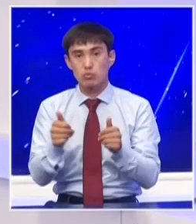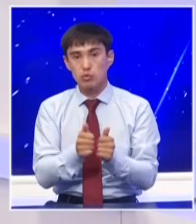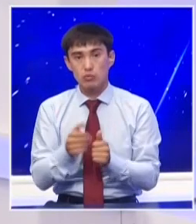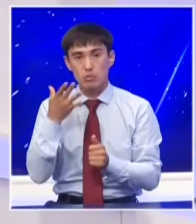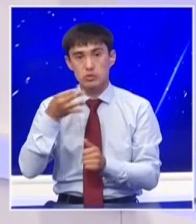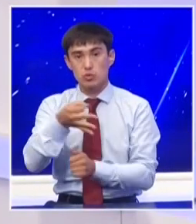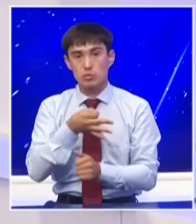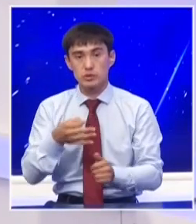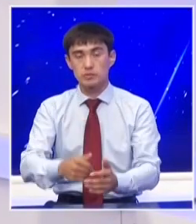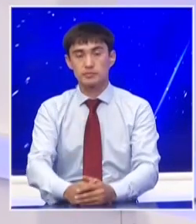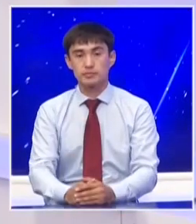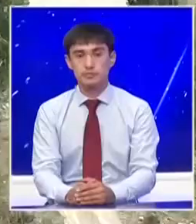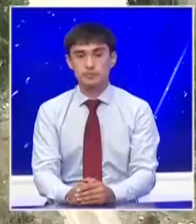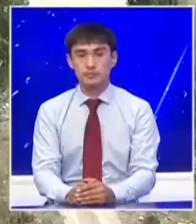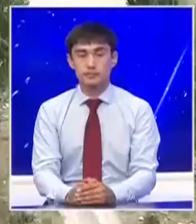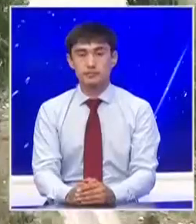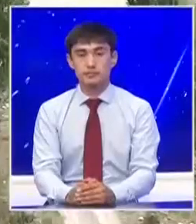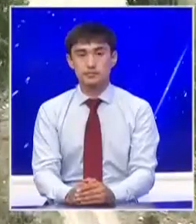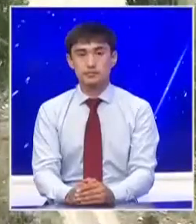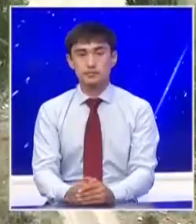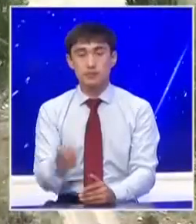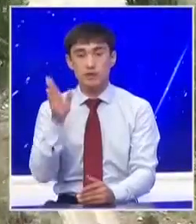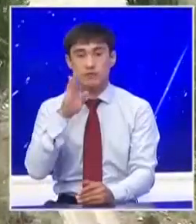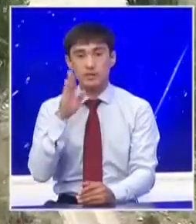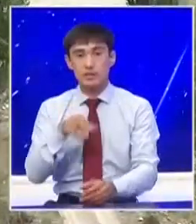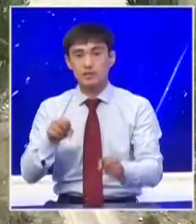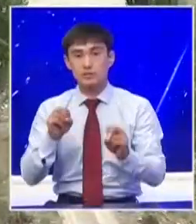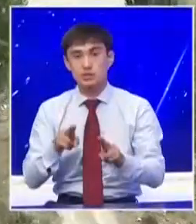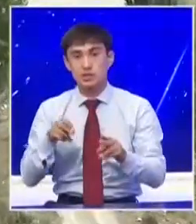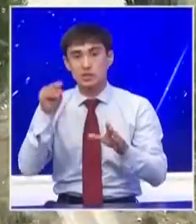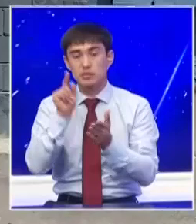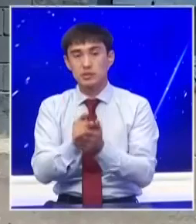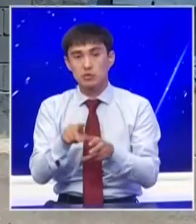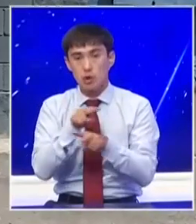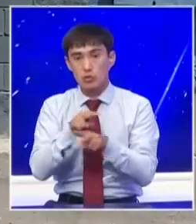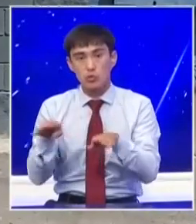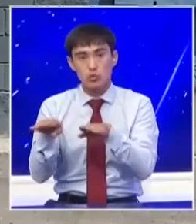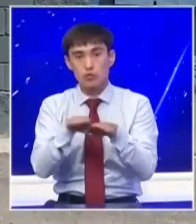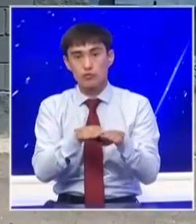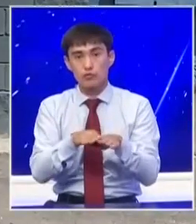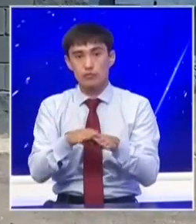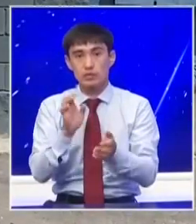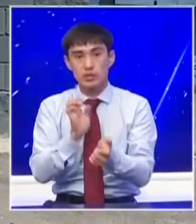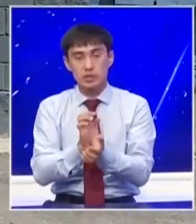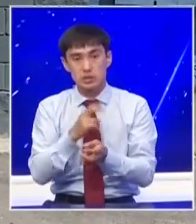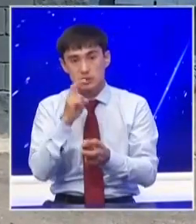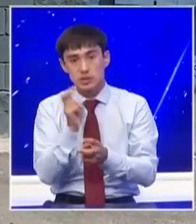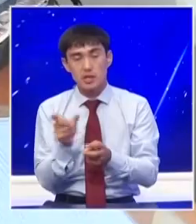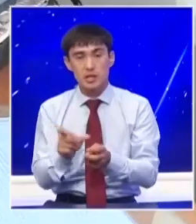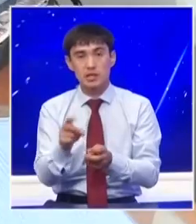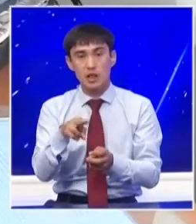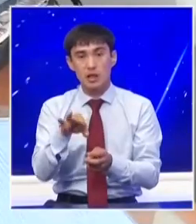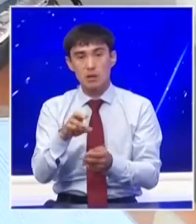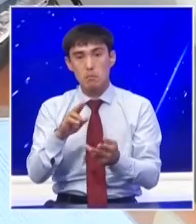пунктов Алматинской области в обязанности специалистов входит и контроль за уровнем мутности реки Талгар пока что ее